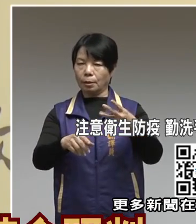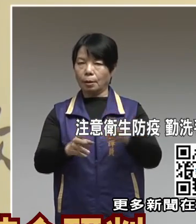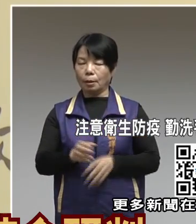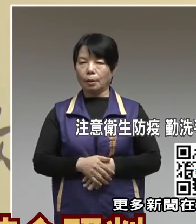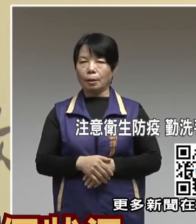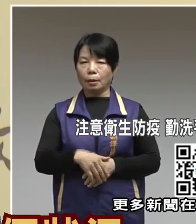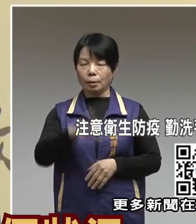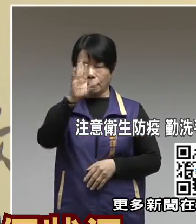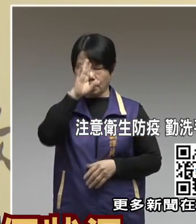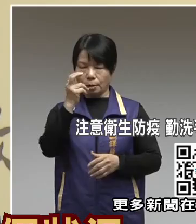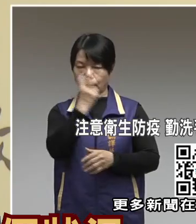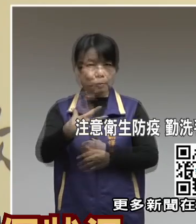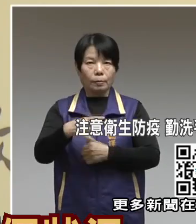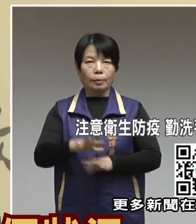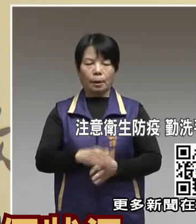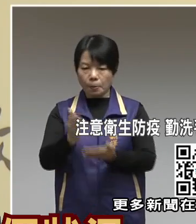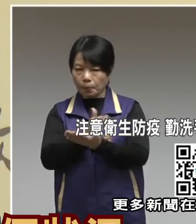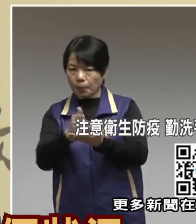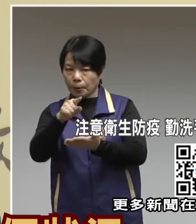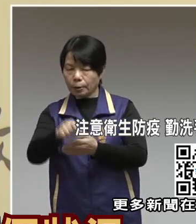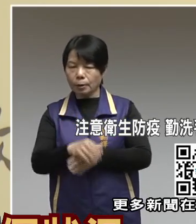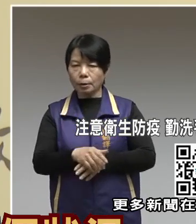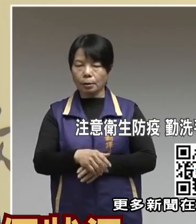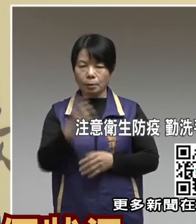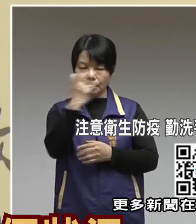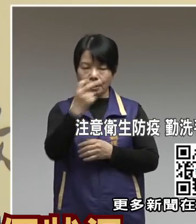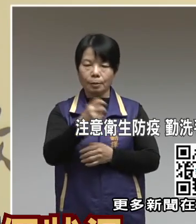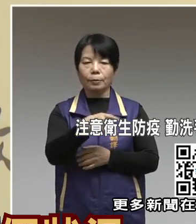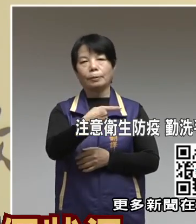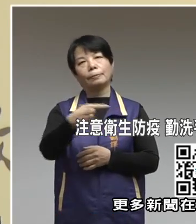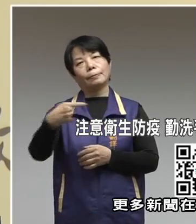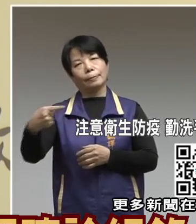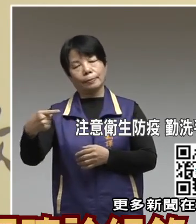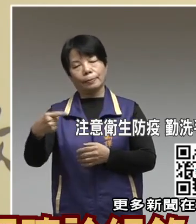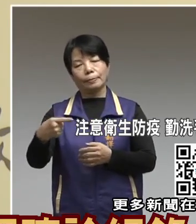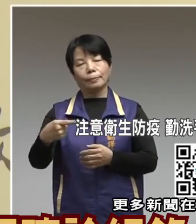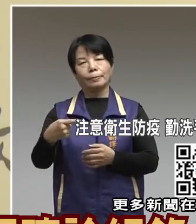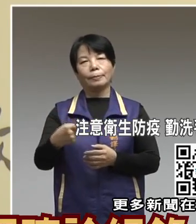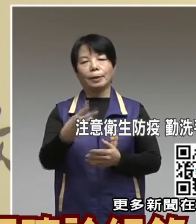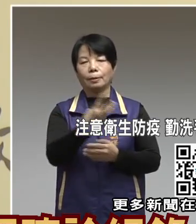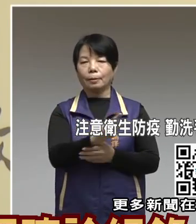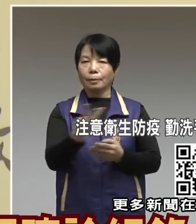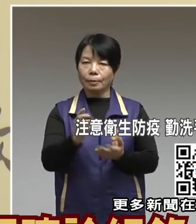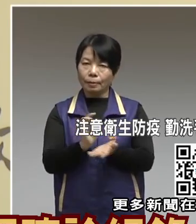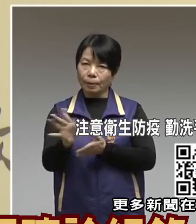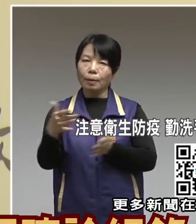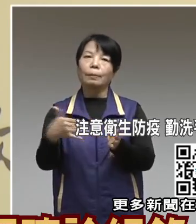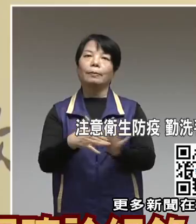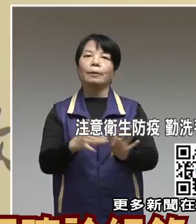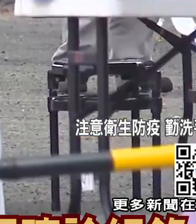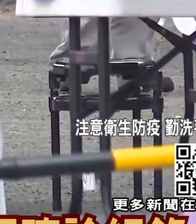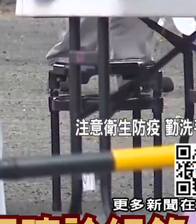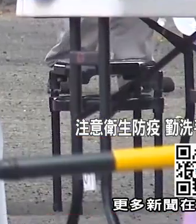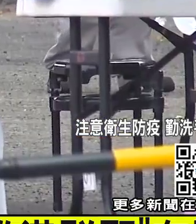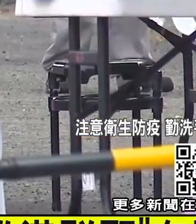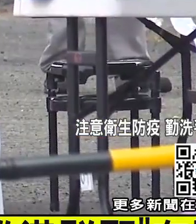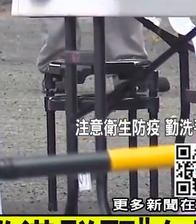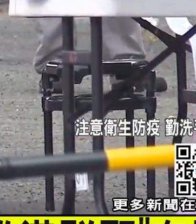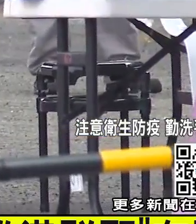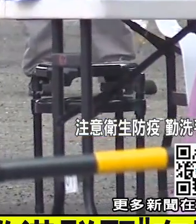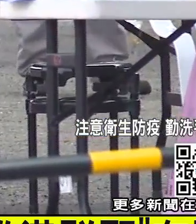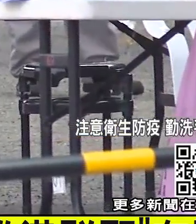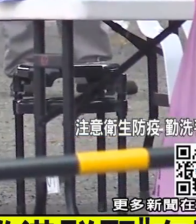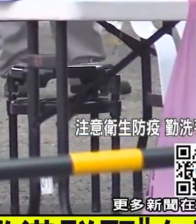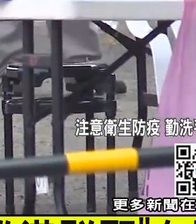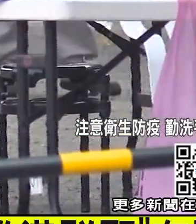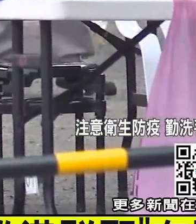综合研判，是呈现阴性排除的一个状况，改列这个就取消这3名案号的一个确诊记录。 高雄港